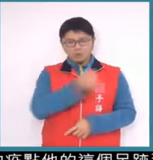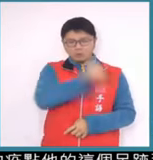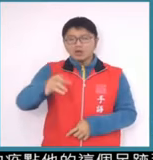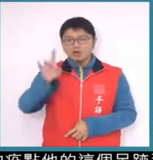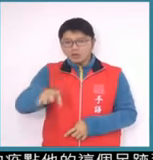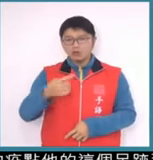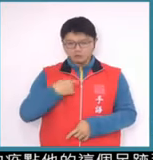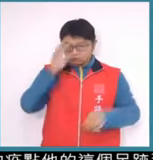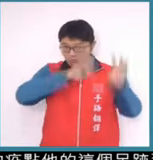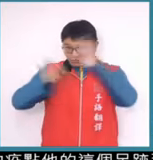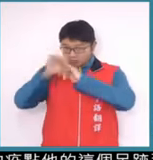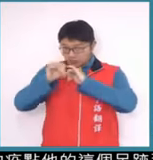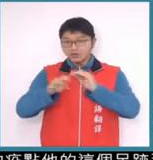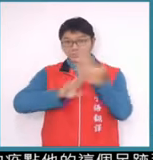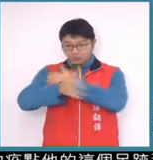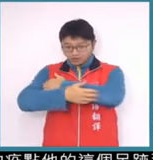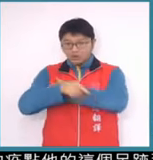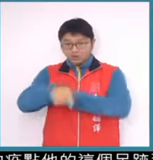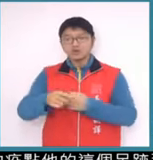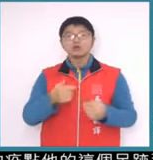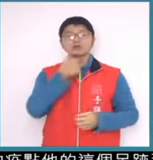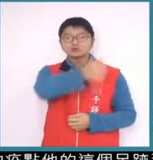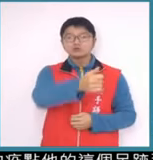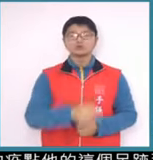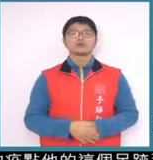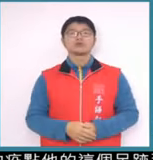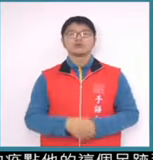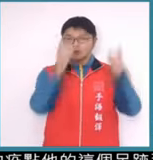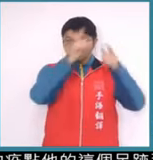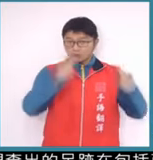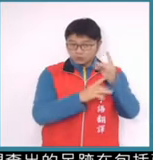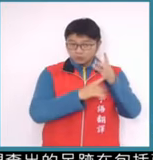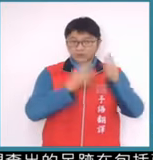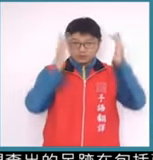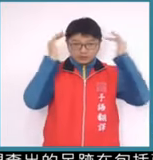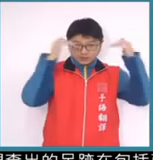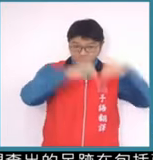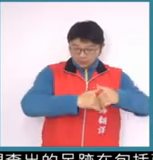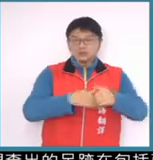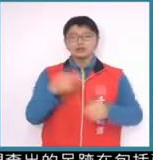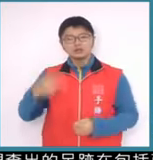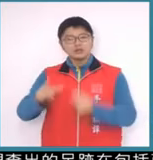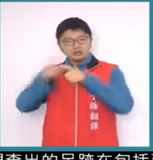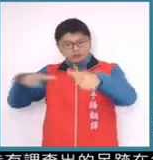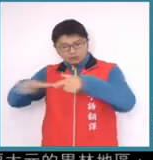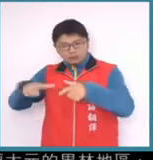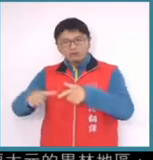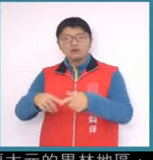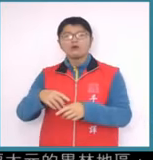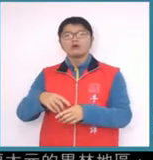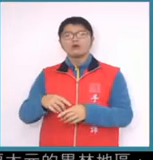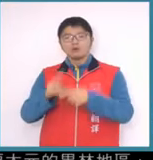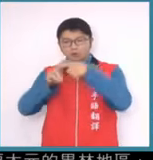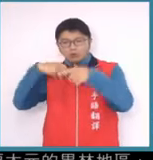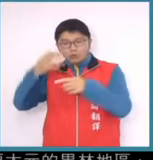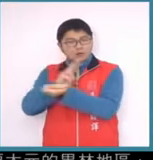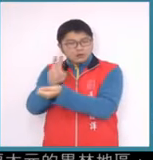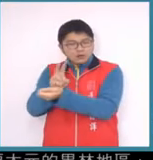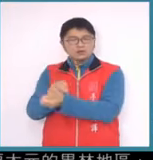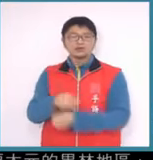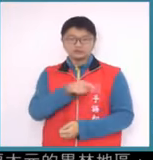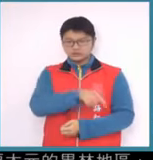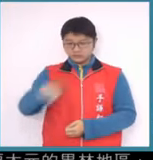足迹，在包括芦竹的南崁以及哦大园的果林地区哦，那我们设置了两个社区采